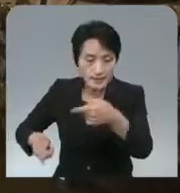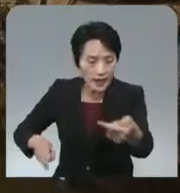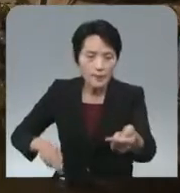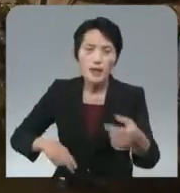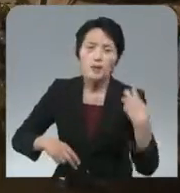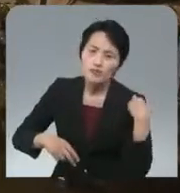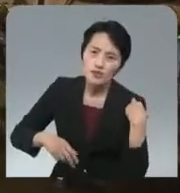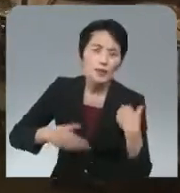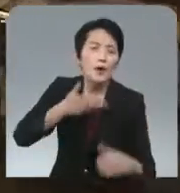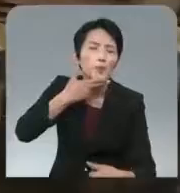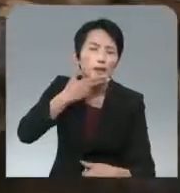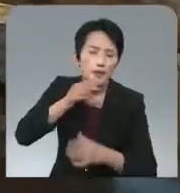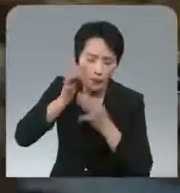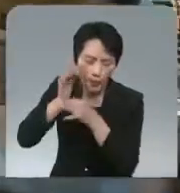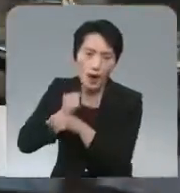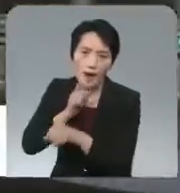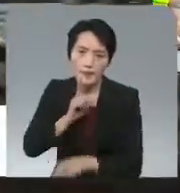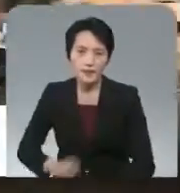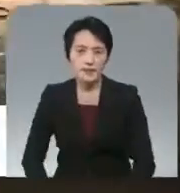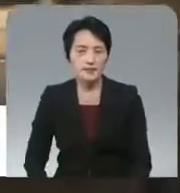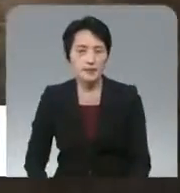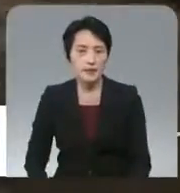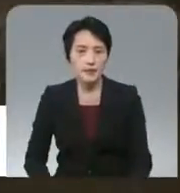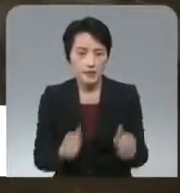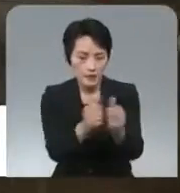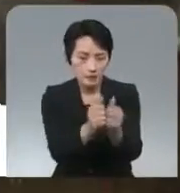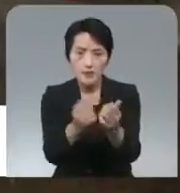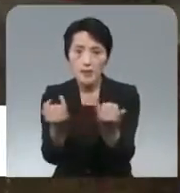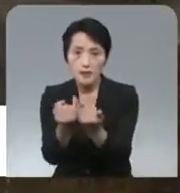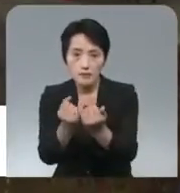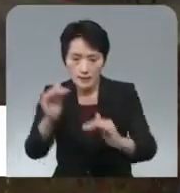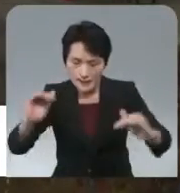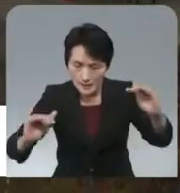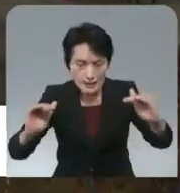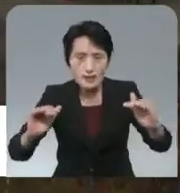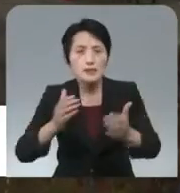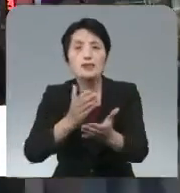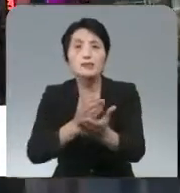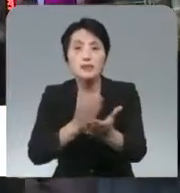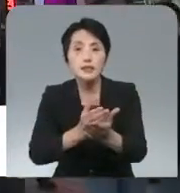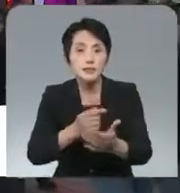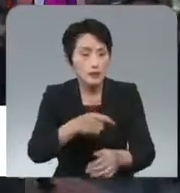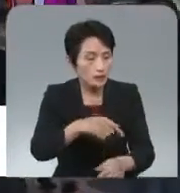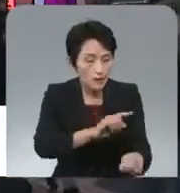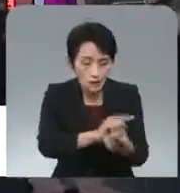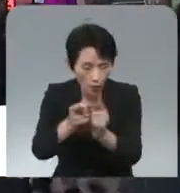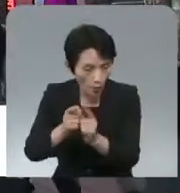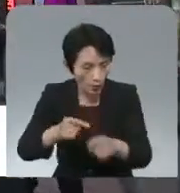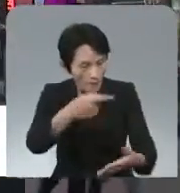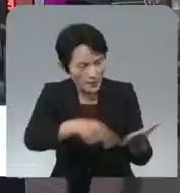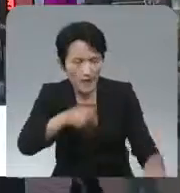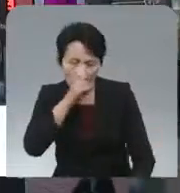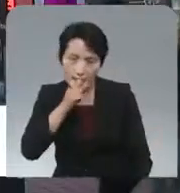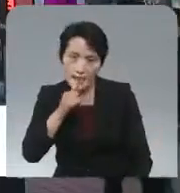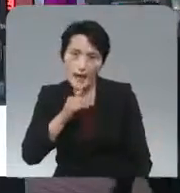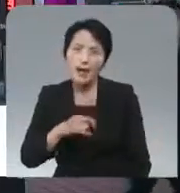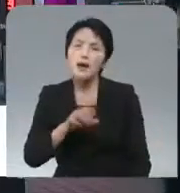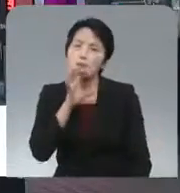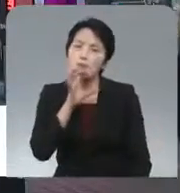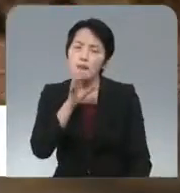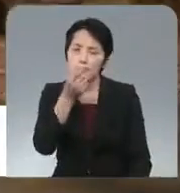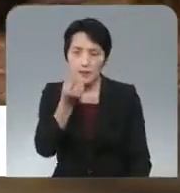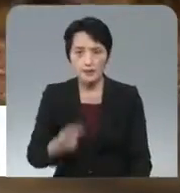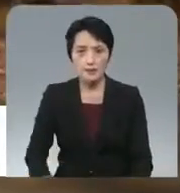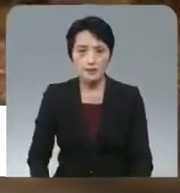地产问题是任期内最沉重的负担，本应更早进行住房大规模供给。不过文在寅也表